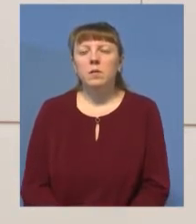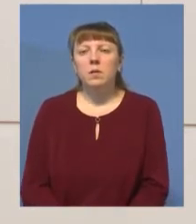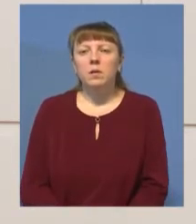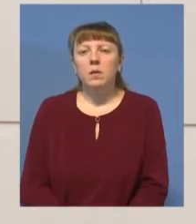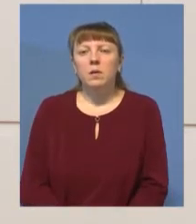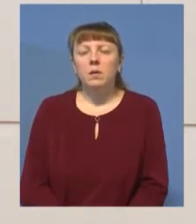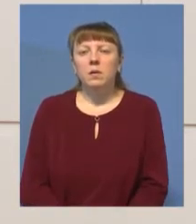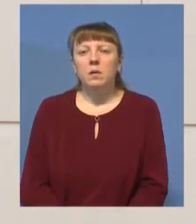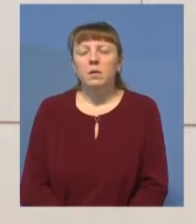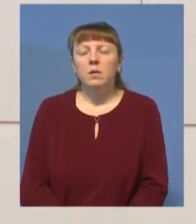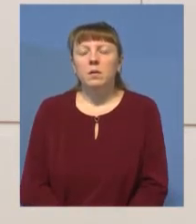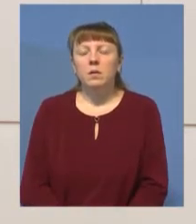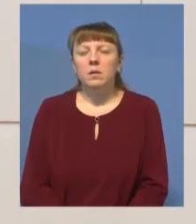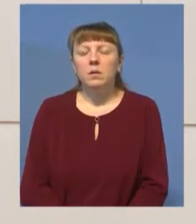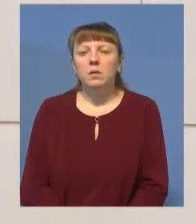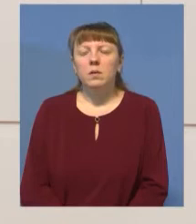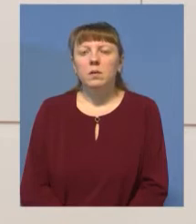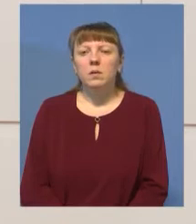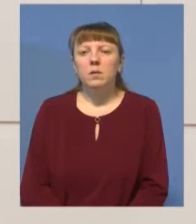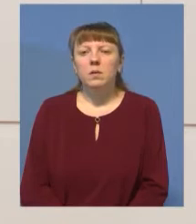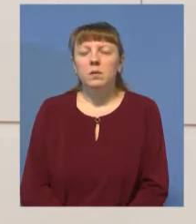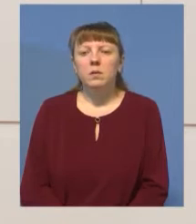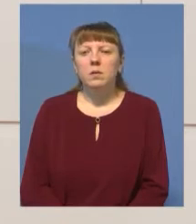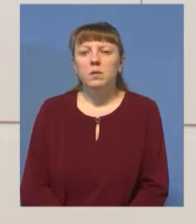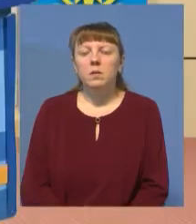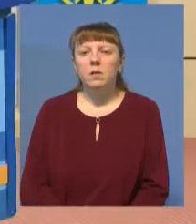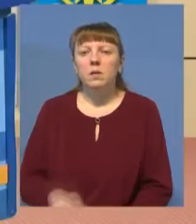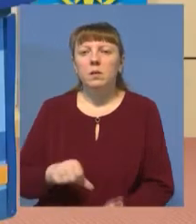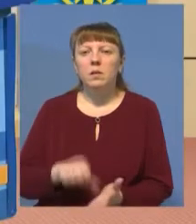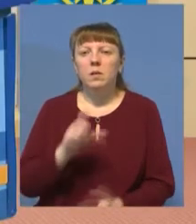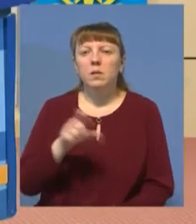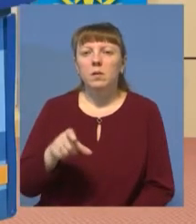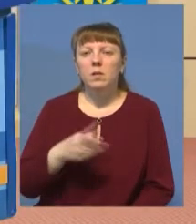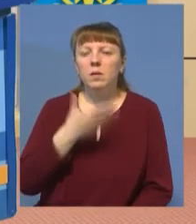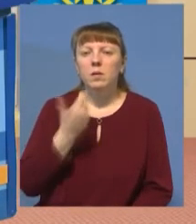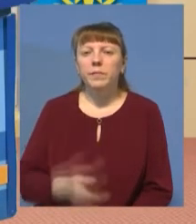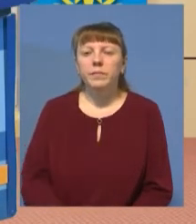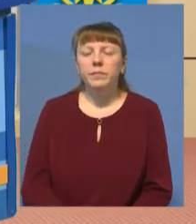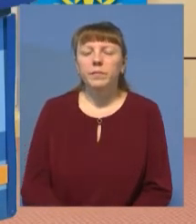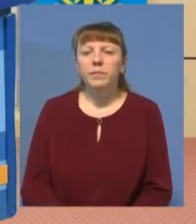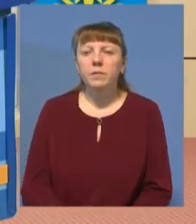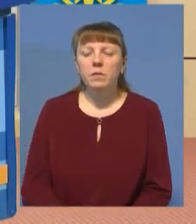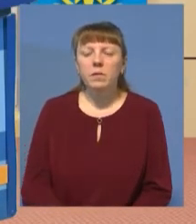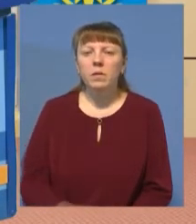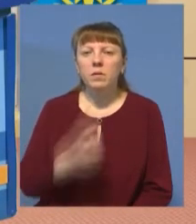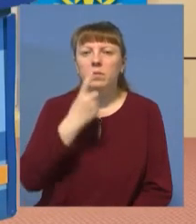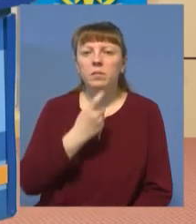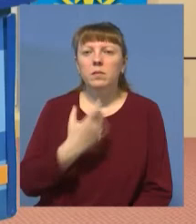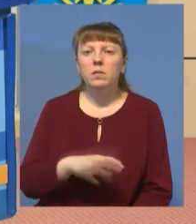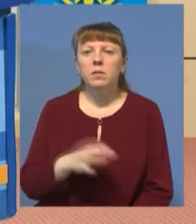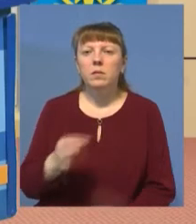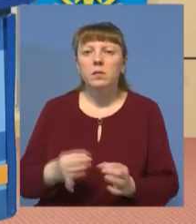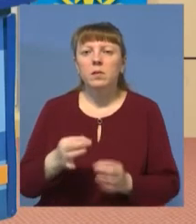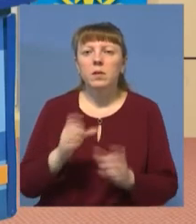судебное заседание и участвовать самим. У нас же мы направляем извещение, у нас уже практически нет